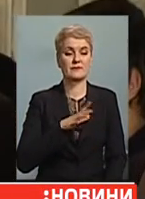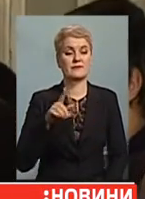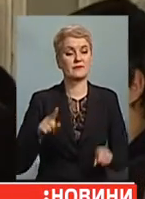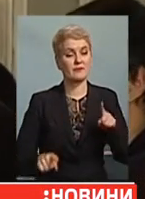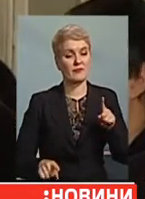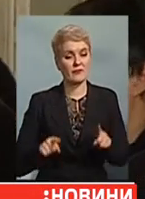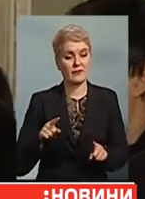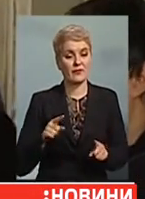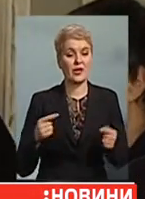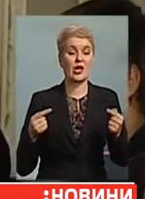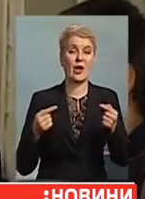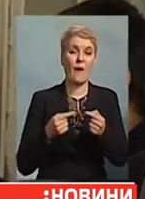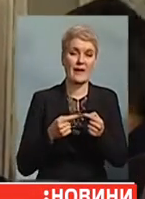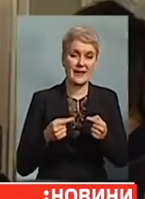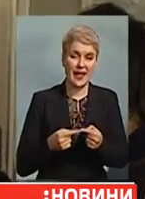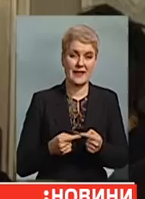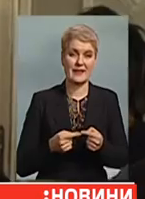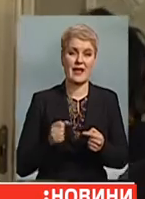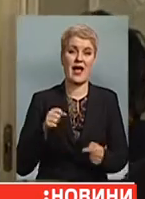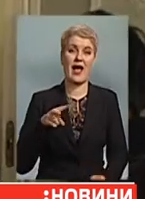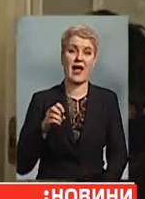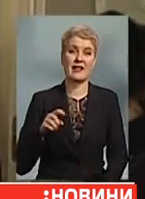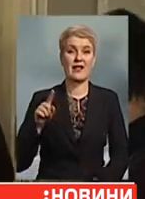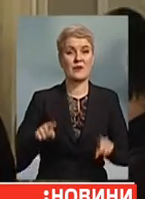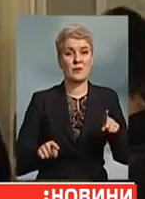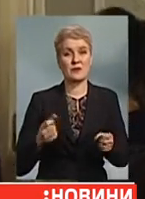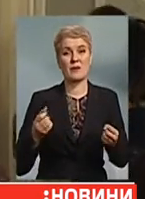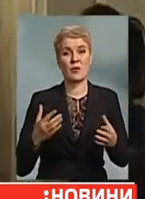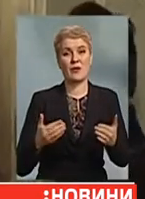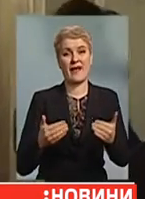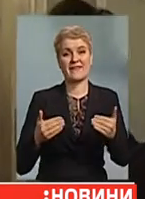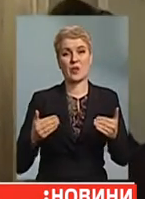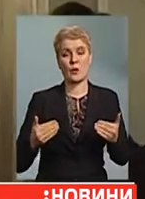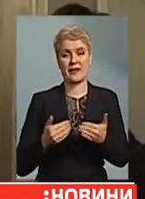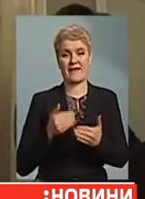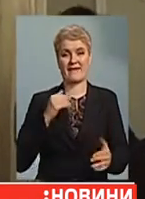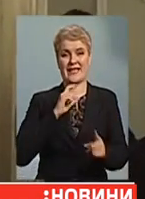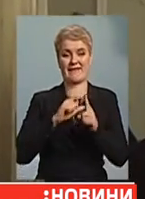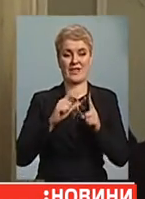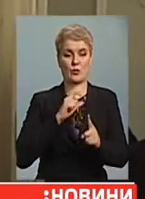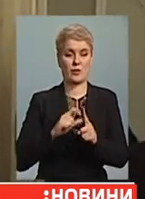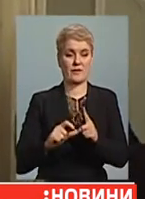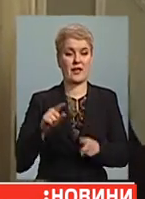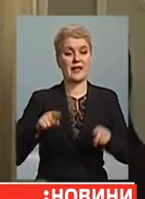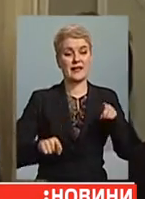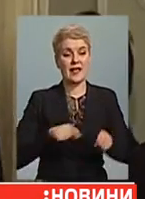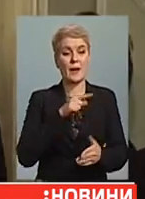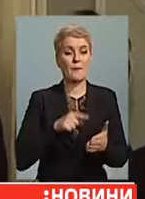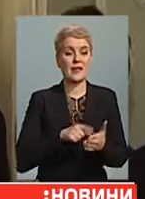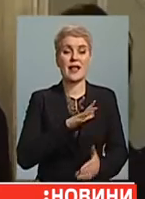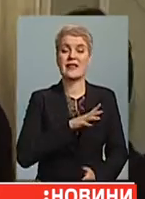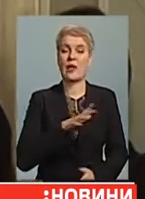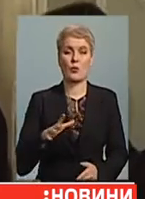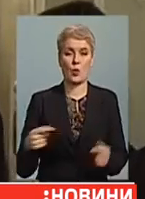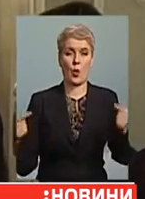мірі і чіткі, конкретні, але в певний момент і просто відходили від відповіді, і на деякі питання не було